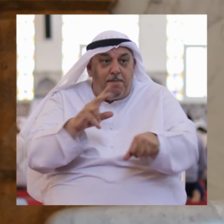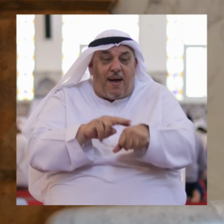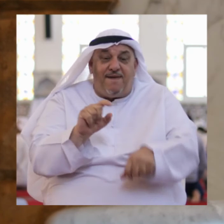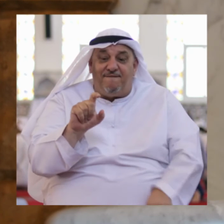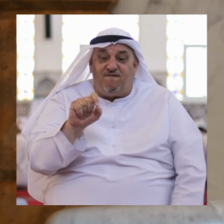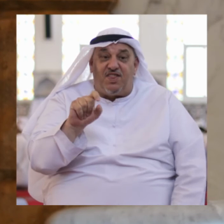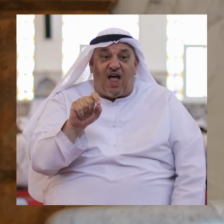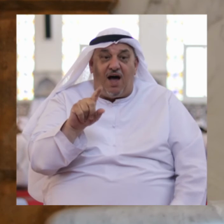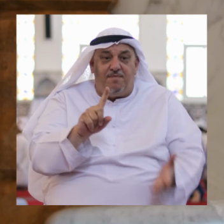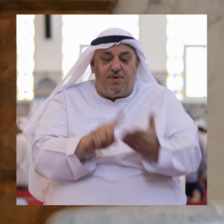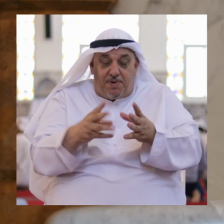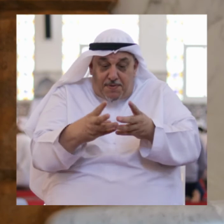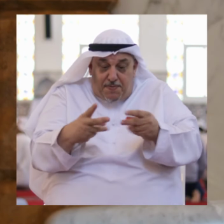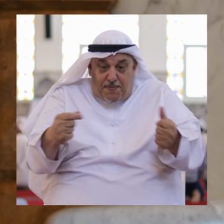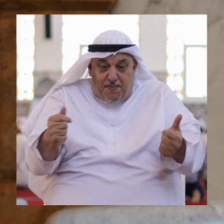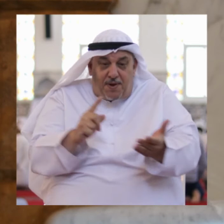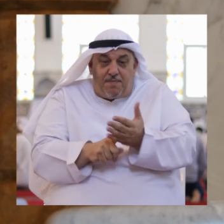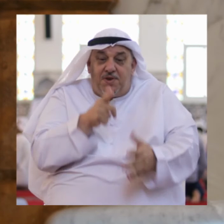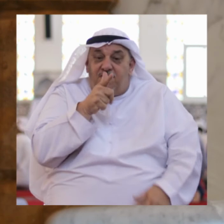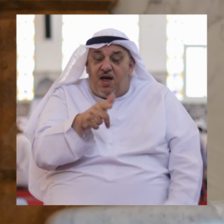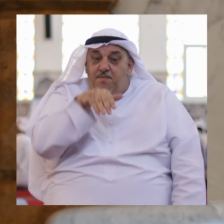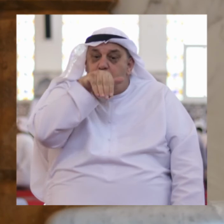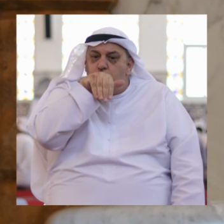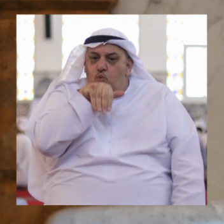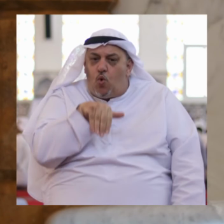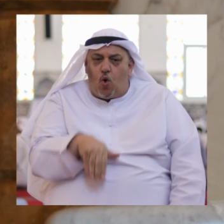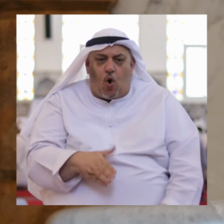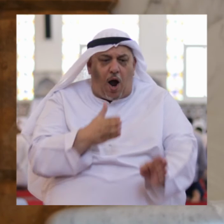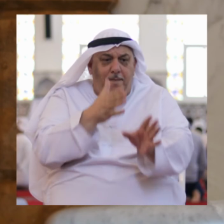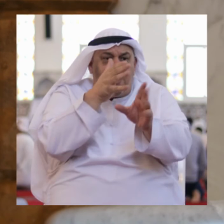وكان يقول صلى الله عليه وسلم